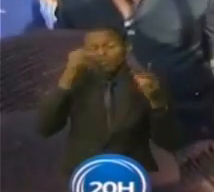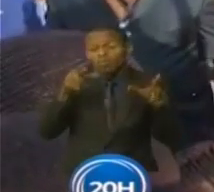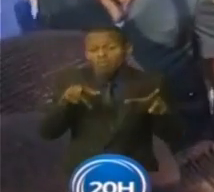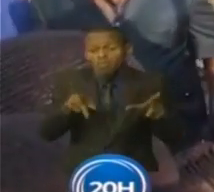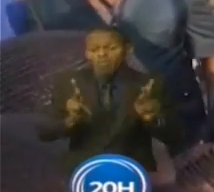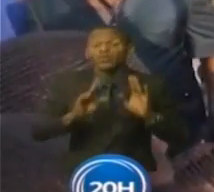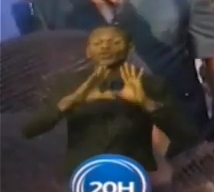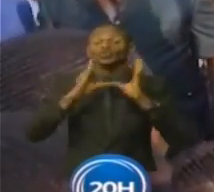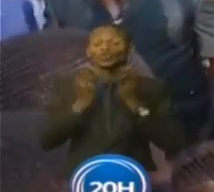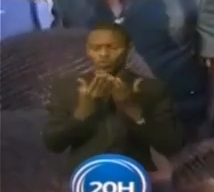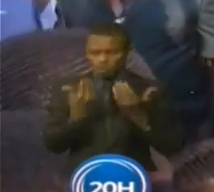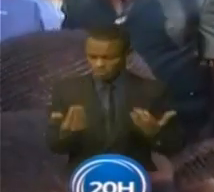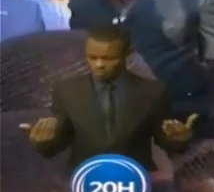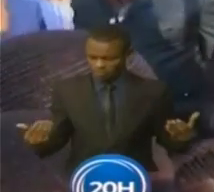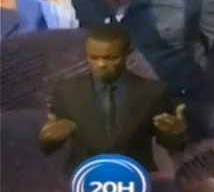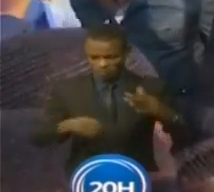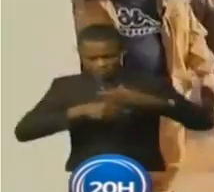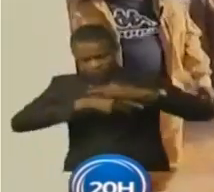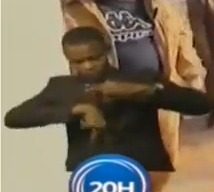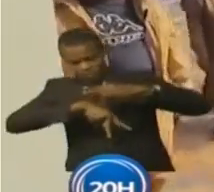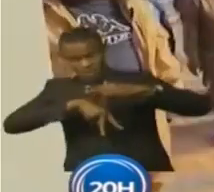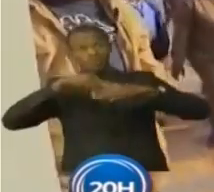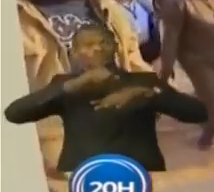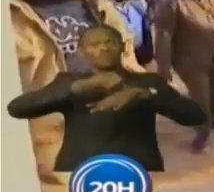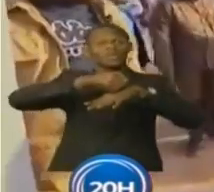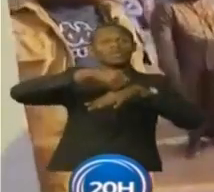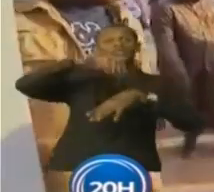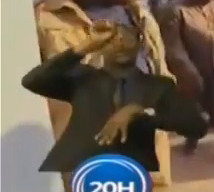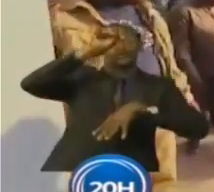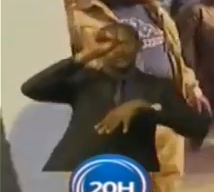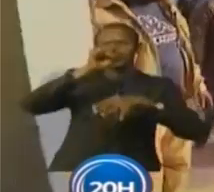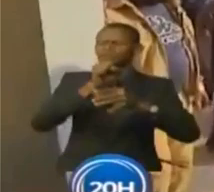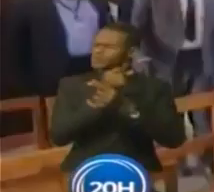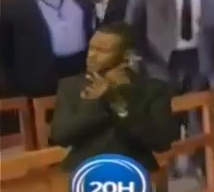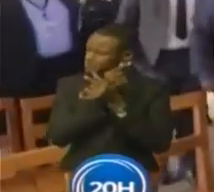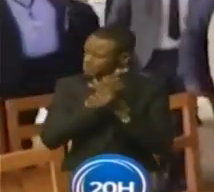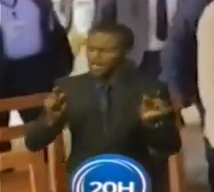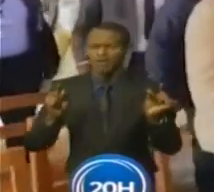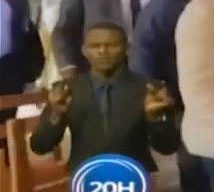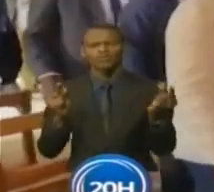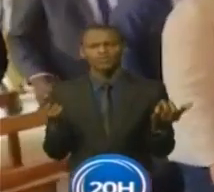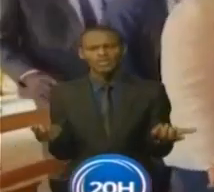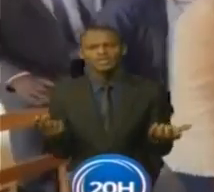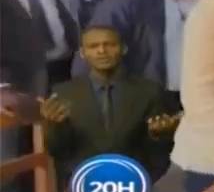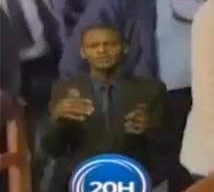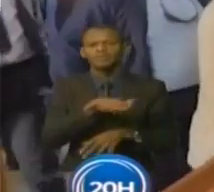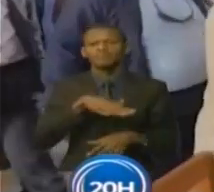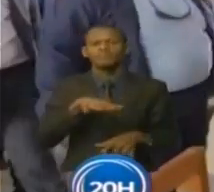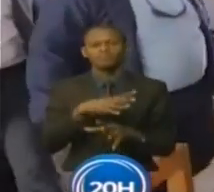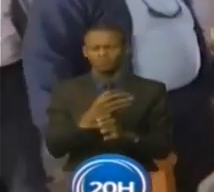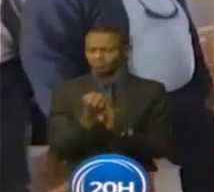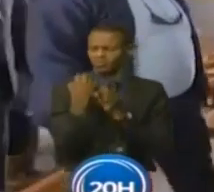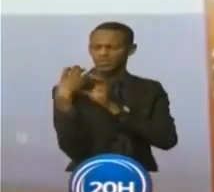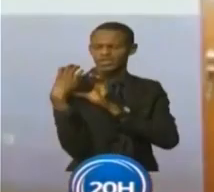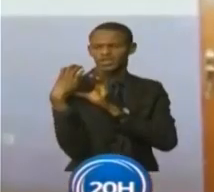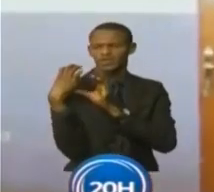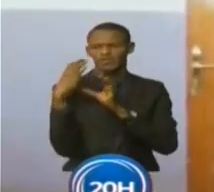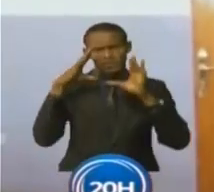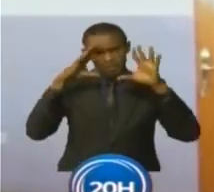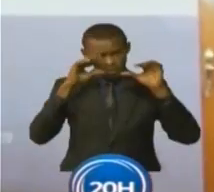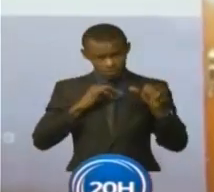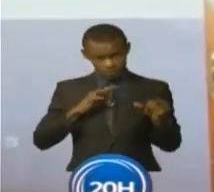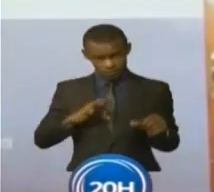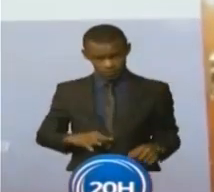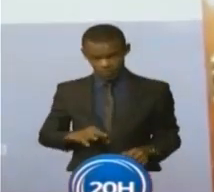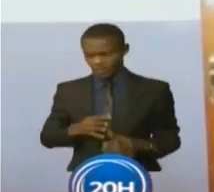frais de leur pays. La visite s'est poursuivie dans tous les compartiments, y compris dans la salle des enseignants